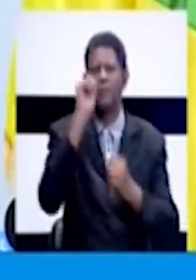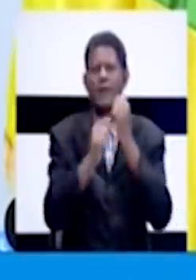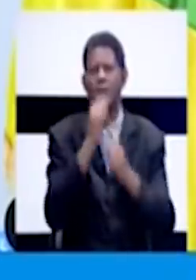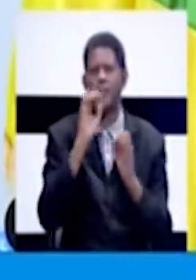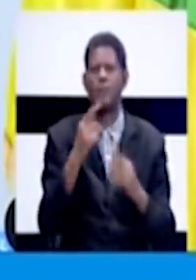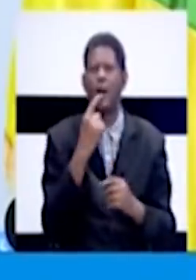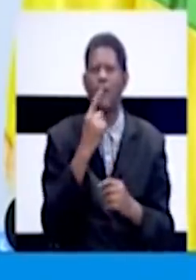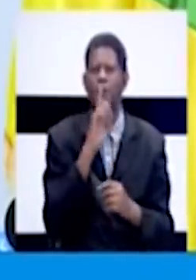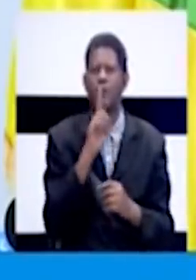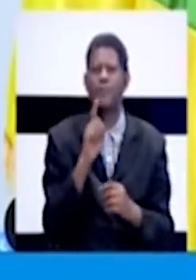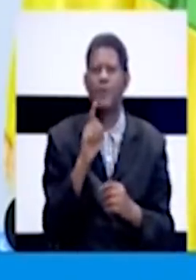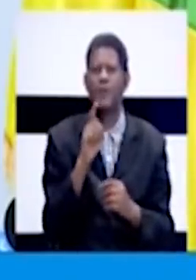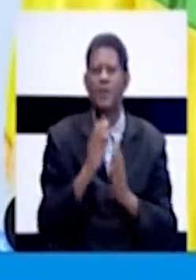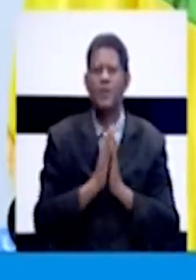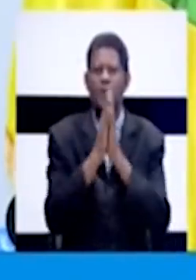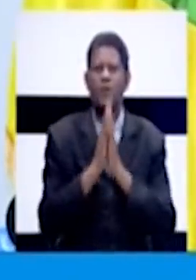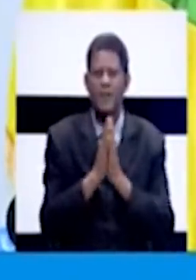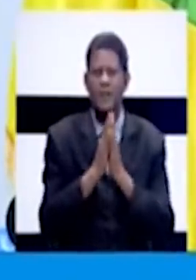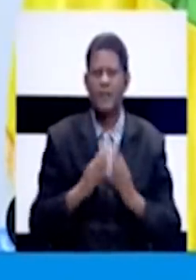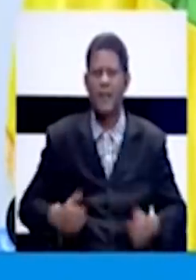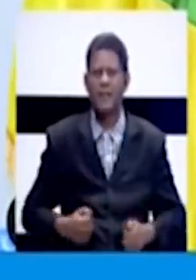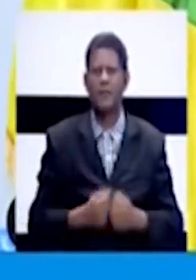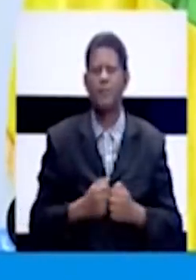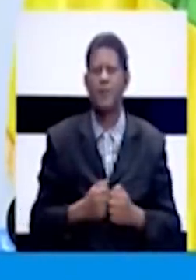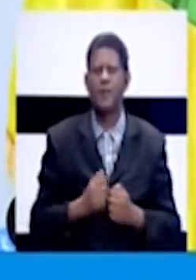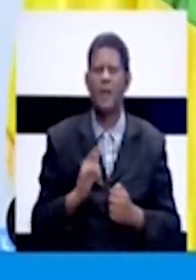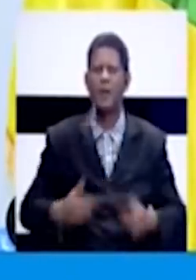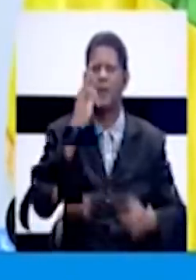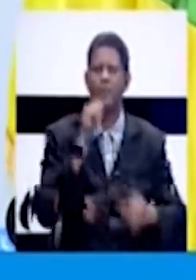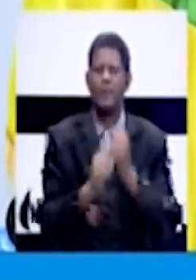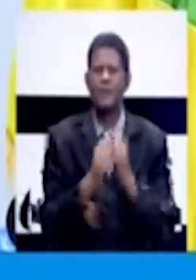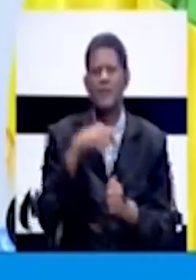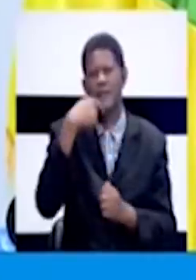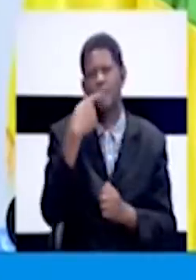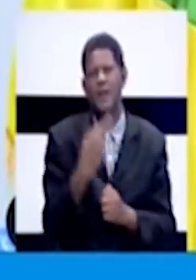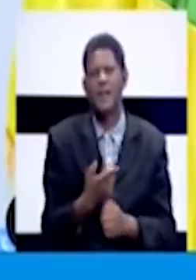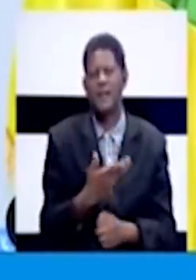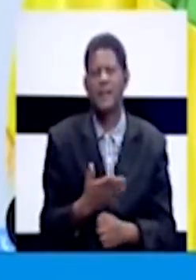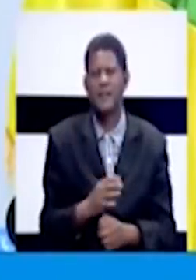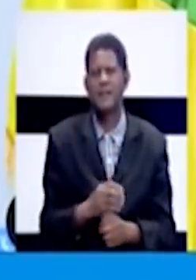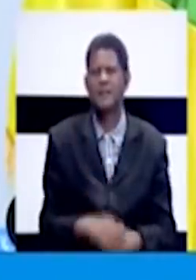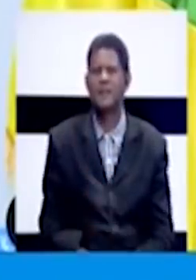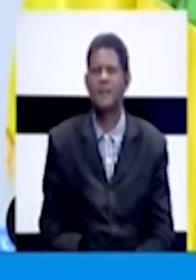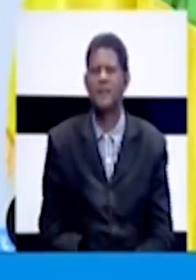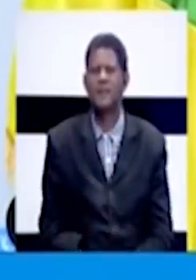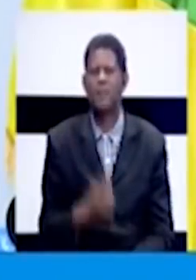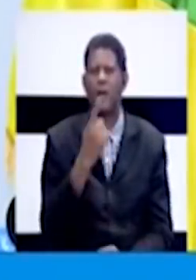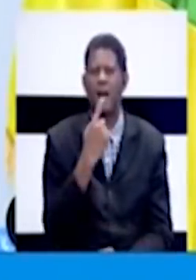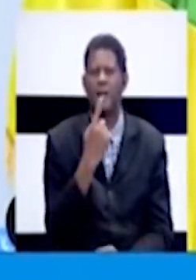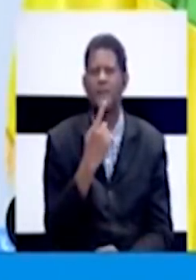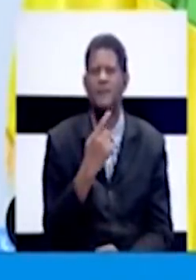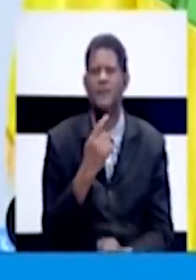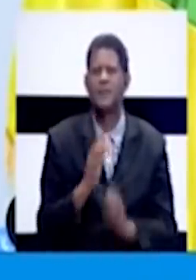እዮም ኒኩለር ተዓጢቖም። የኣይሮፕላን ማረፊያ ማጥፍያ ምናምን የሚባል ነገር ብኣፋቸው